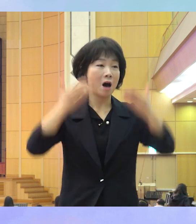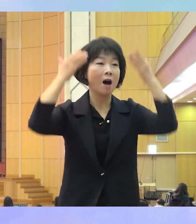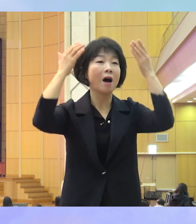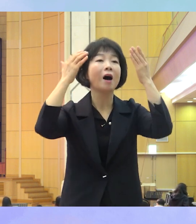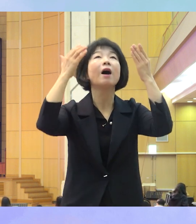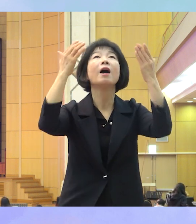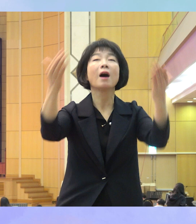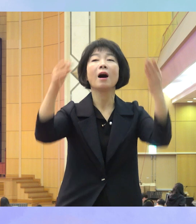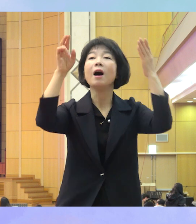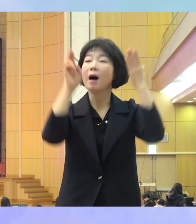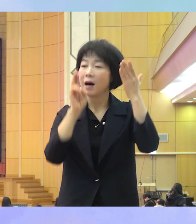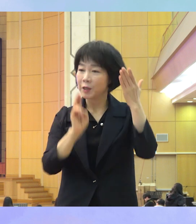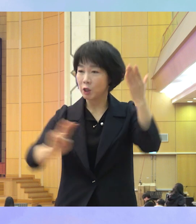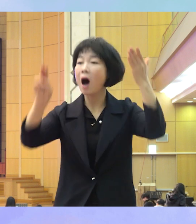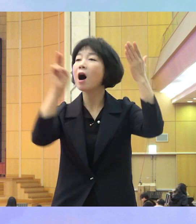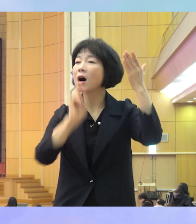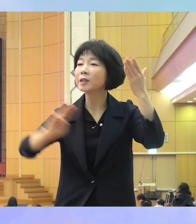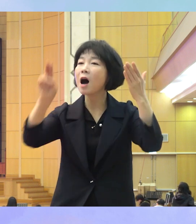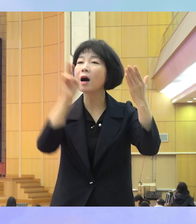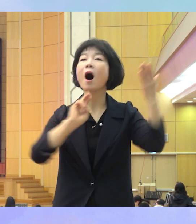예배합니다.